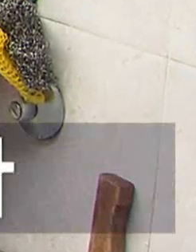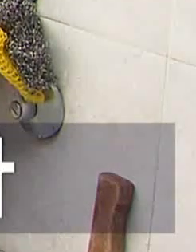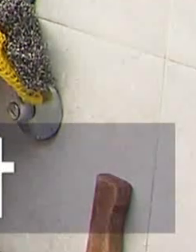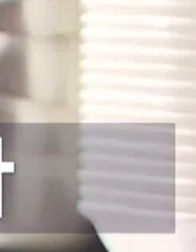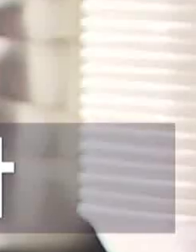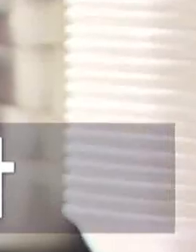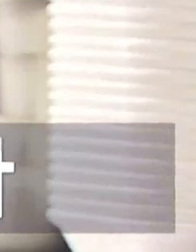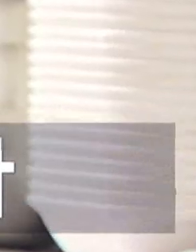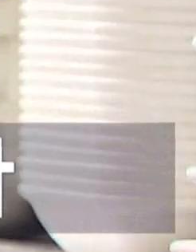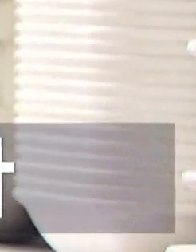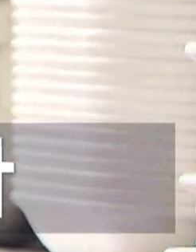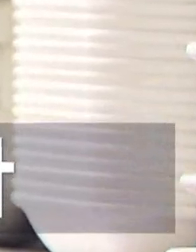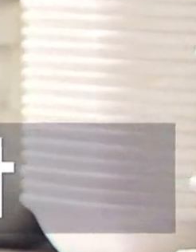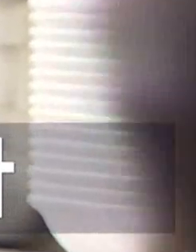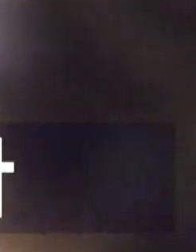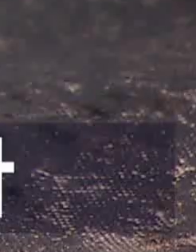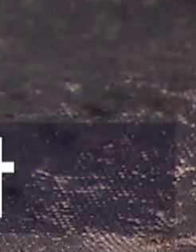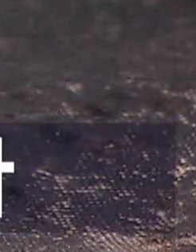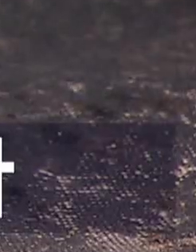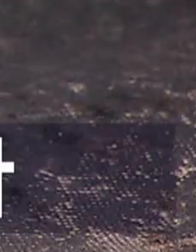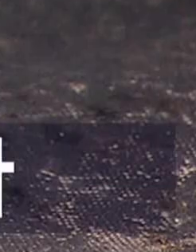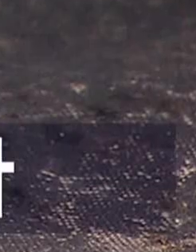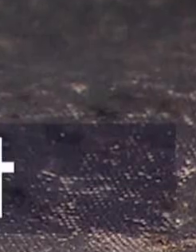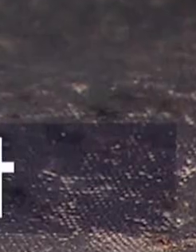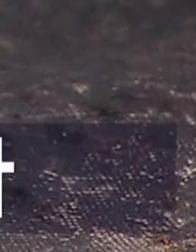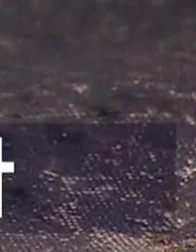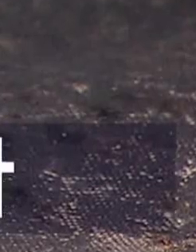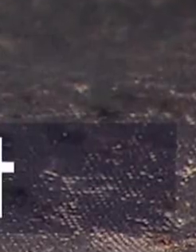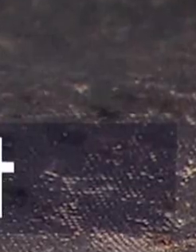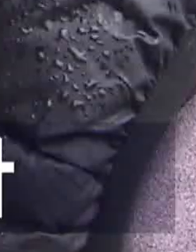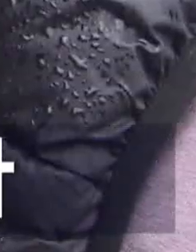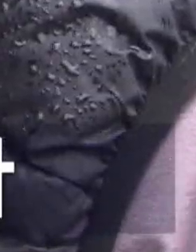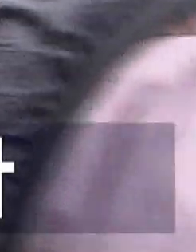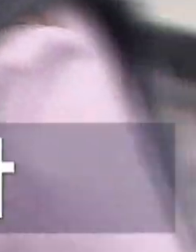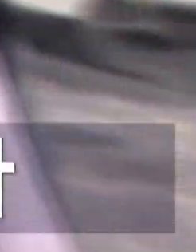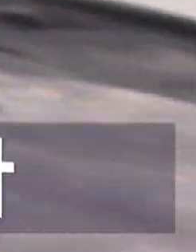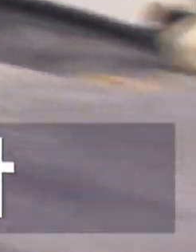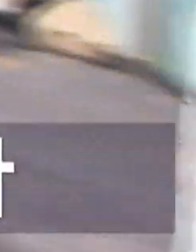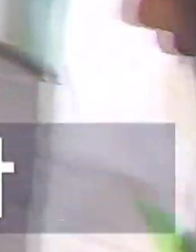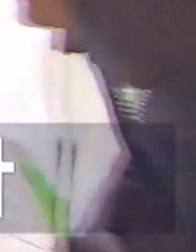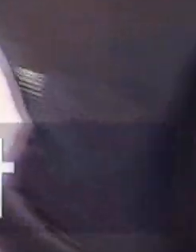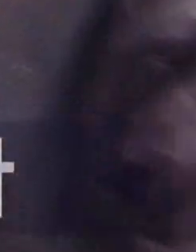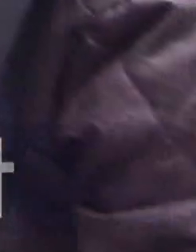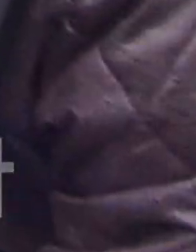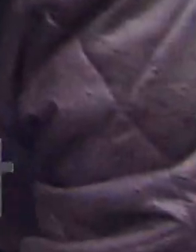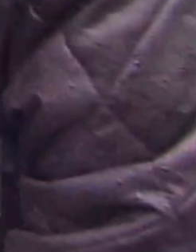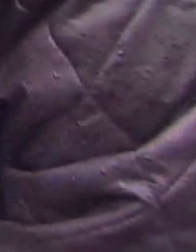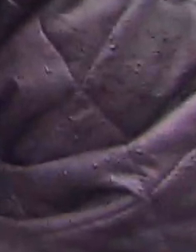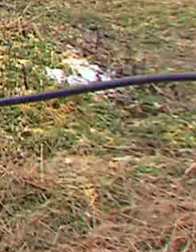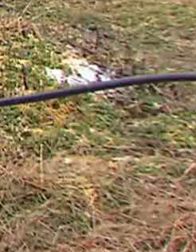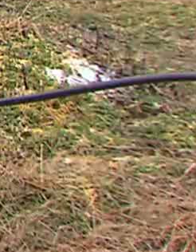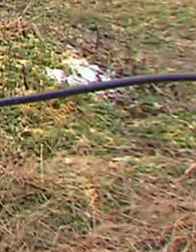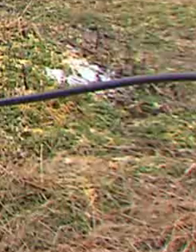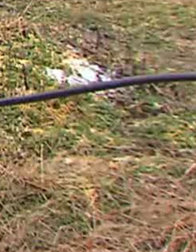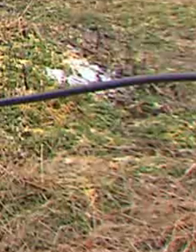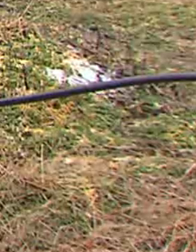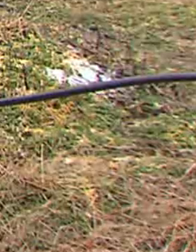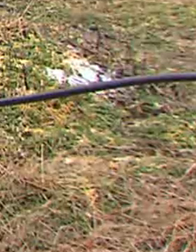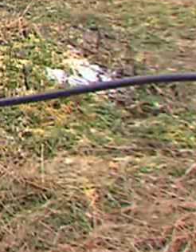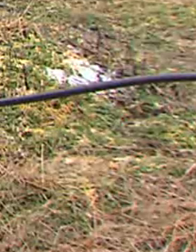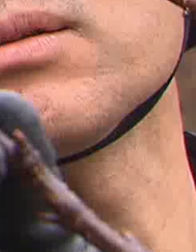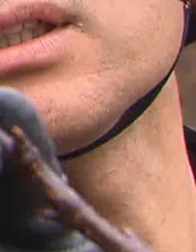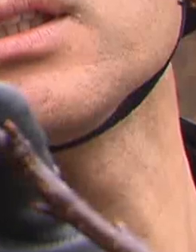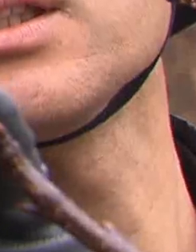농어촌 지역에 부모에 이어 가업을 이으려는 청년들이 늘고 있습니다. 이 같은 청년들로 지역 산업에 맥을 잇고 인구도 늘릴 수